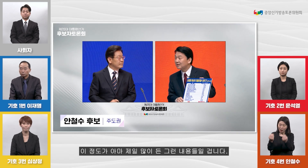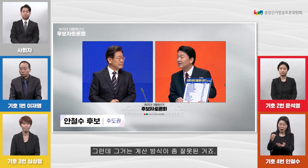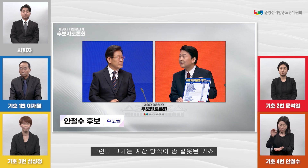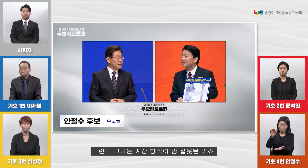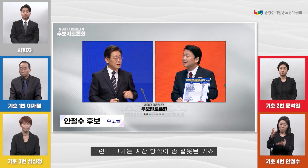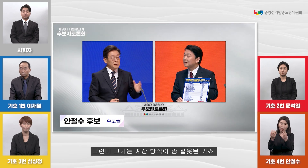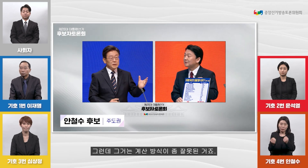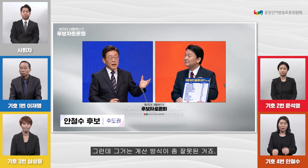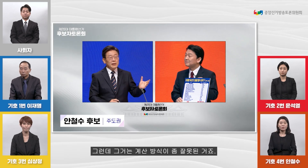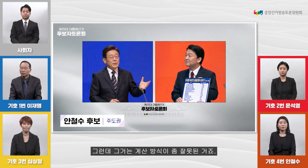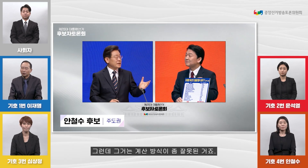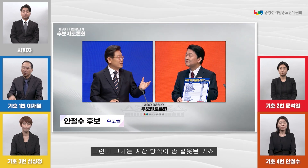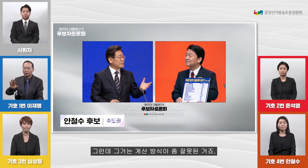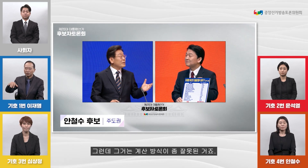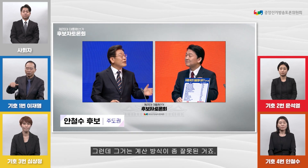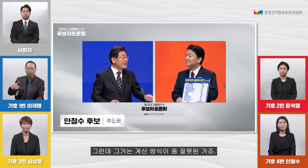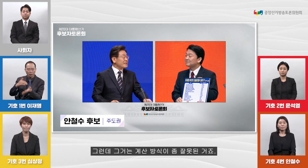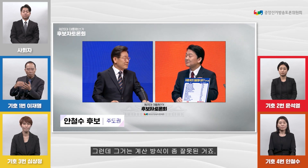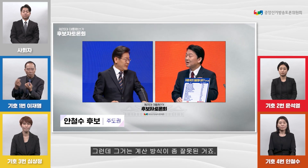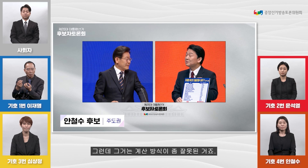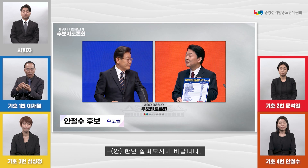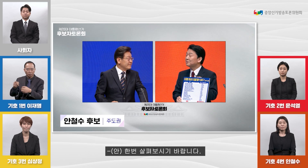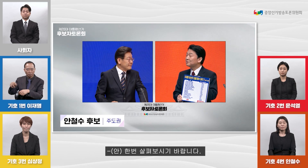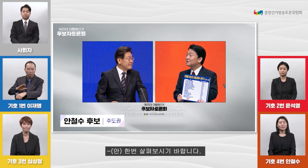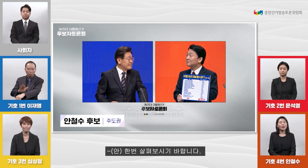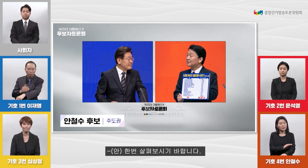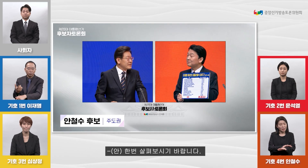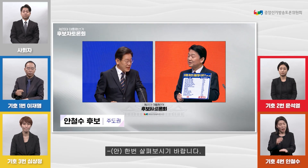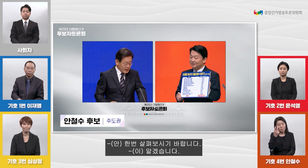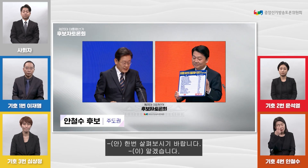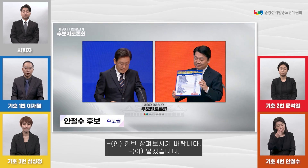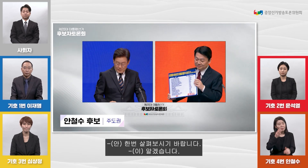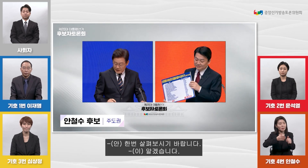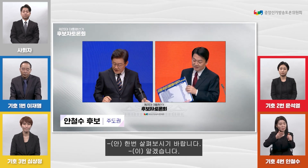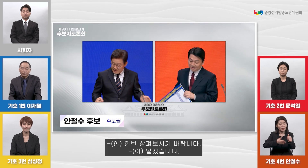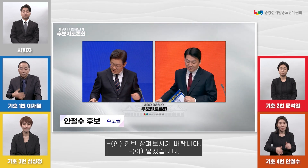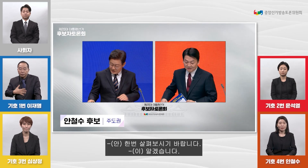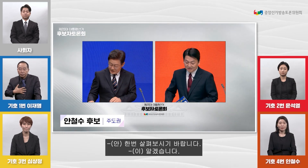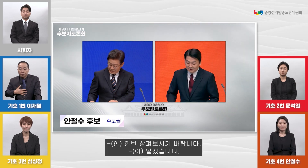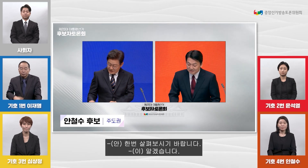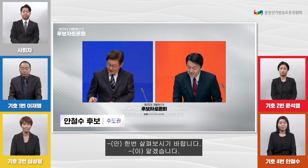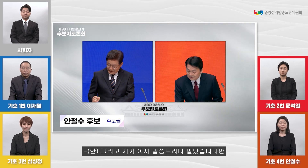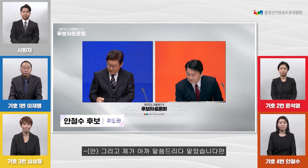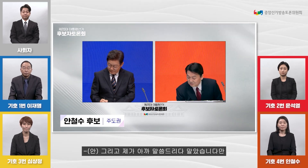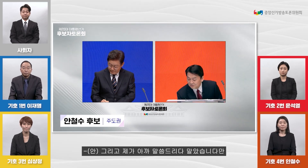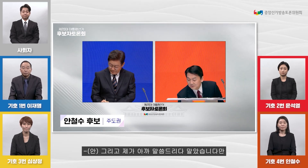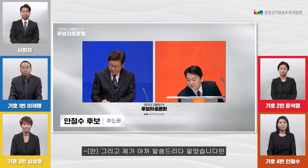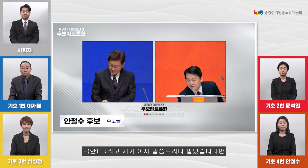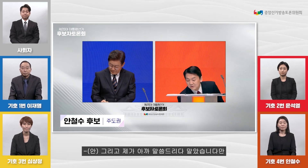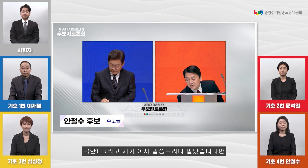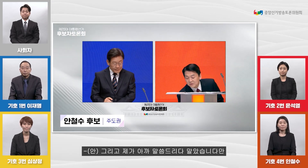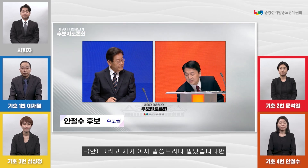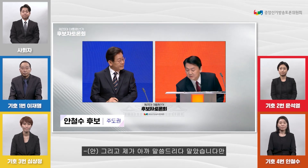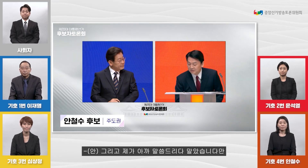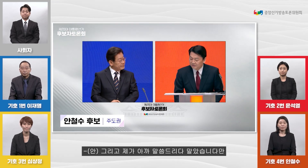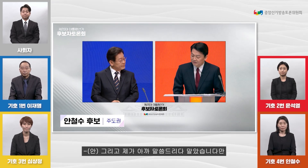겁니다. 근데 그거는 계산 방식이 좀 잘못된 것 같습니다. 한번 살펴보시기 바랍니다. 네, 알겠습니다. 네. 그리고